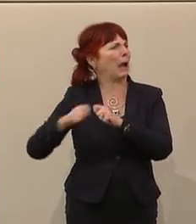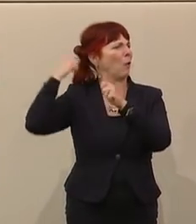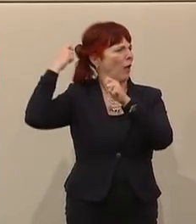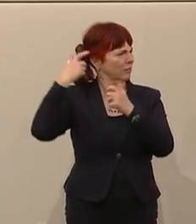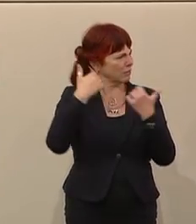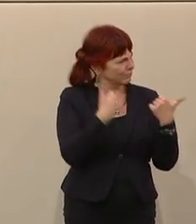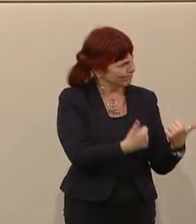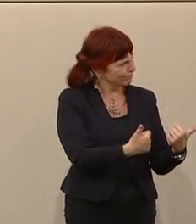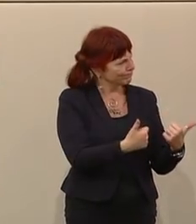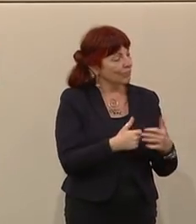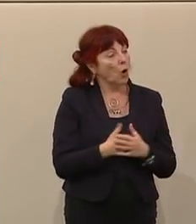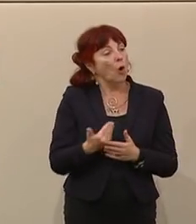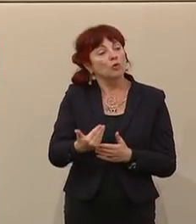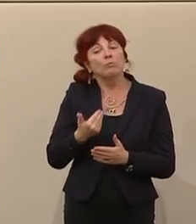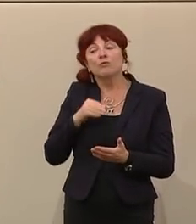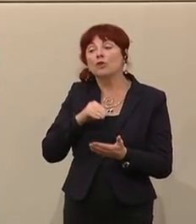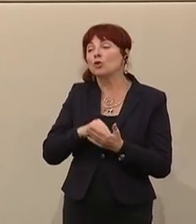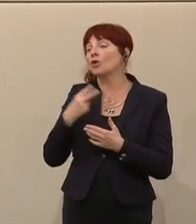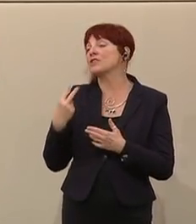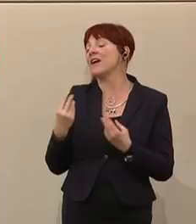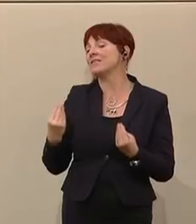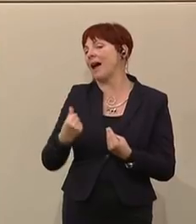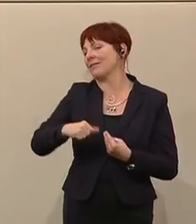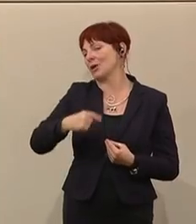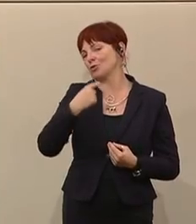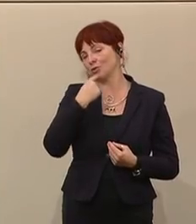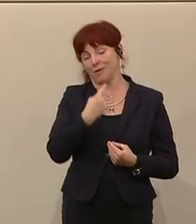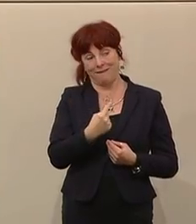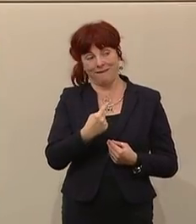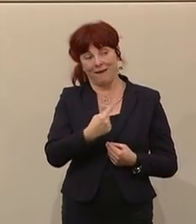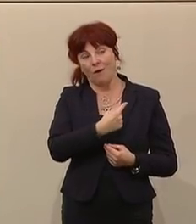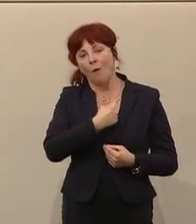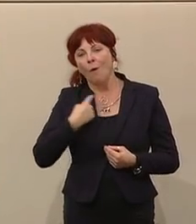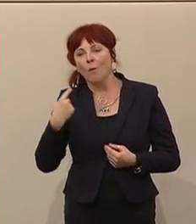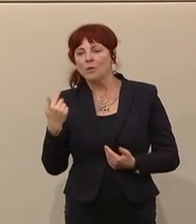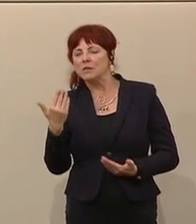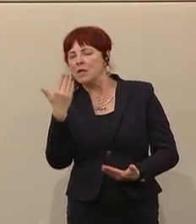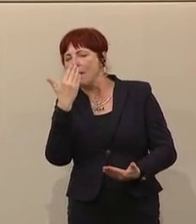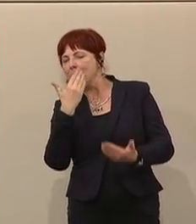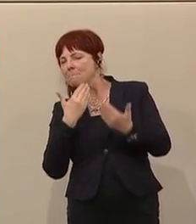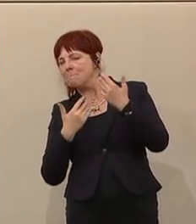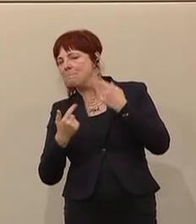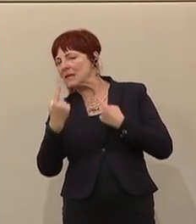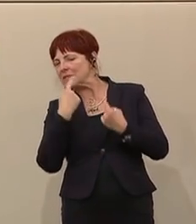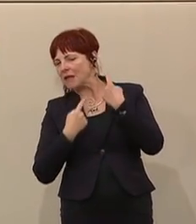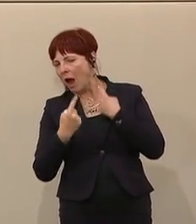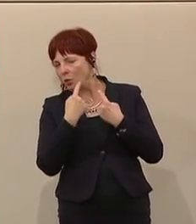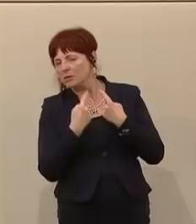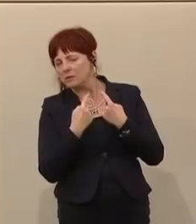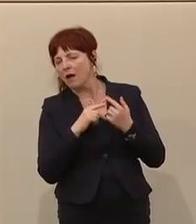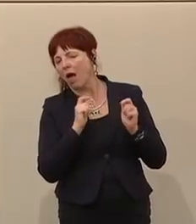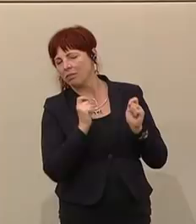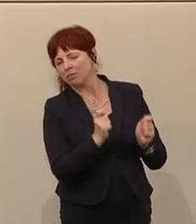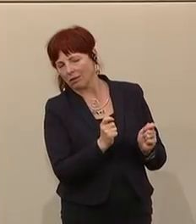jetzt muss ich, bevor ich Ihnen noch zwei Dinge dazu sage, die unseren Misstrauensantrag hier rechtfertigen,